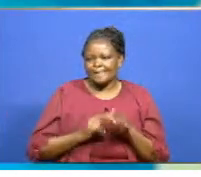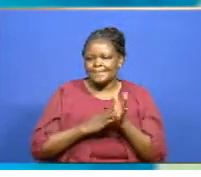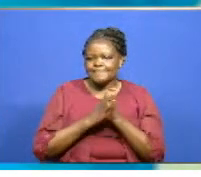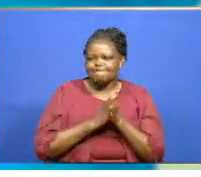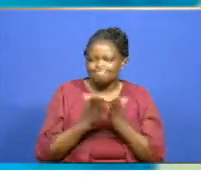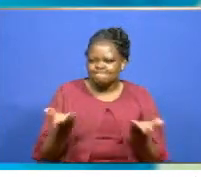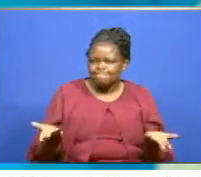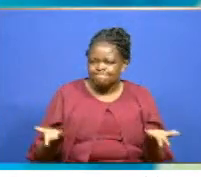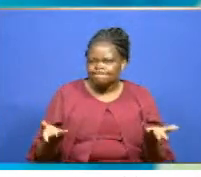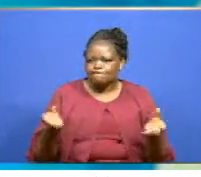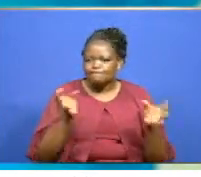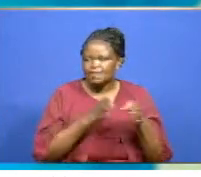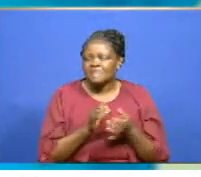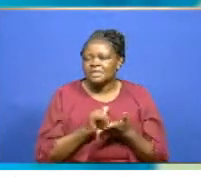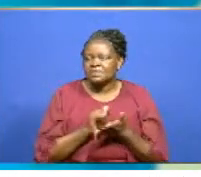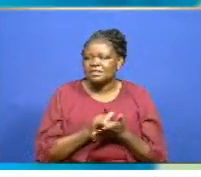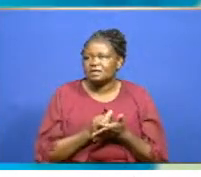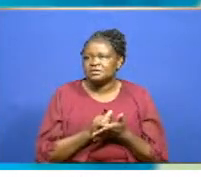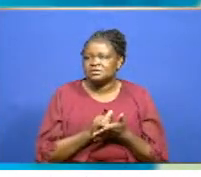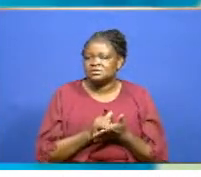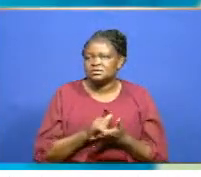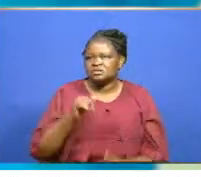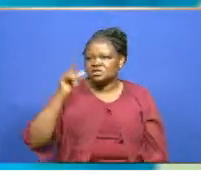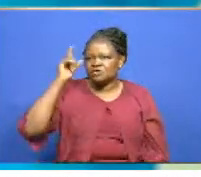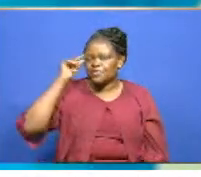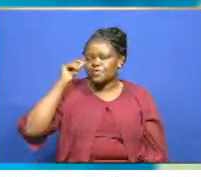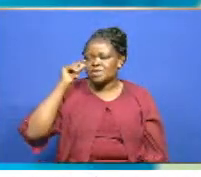na chama ambacho ni cha pwani,